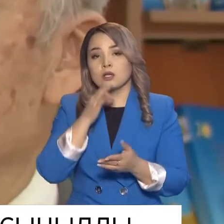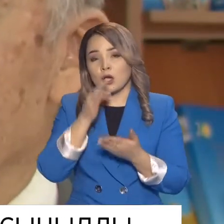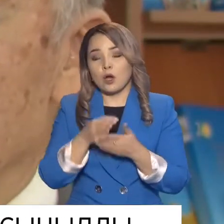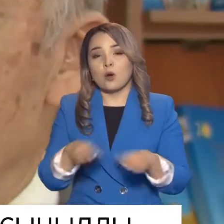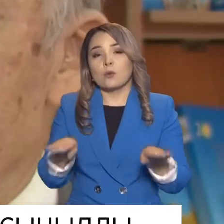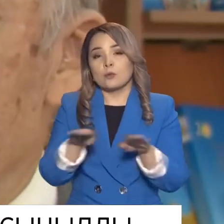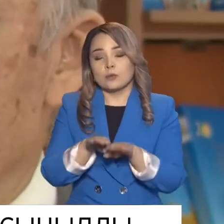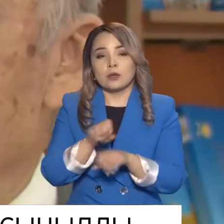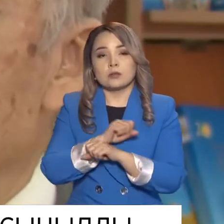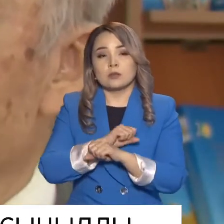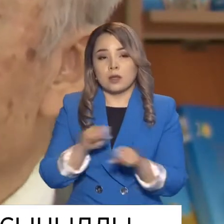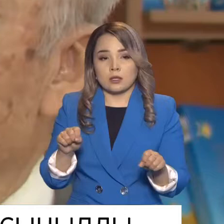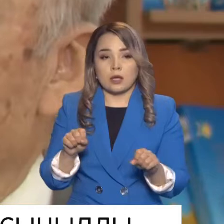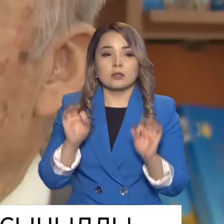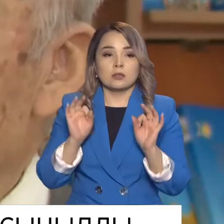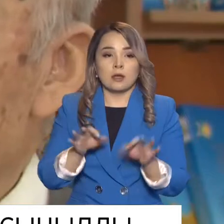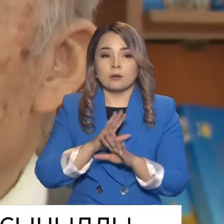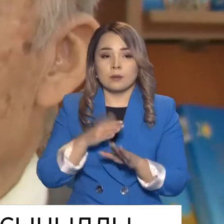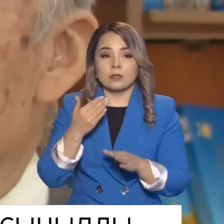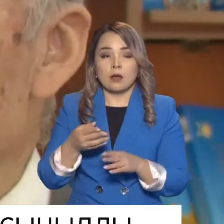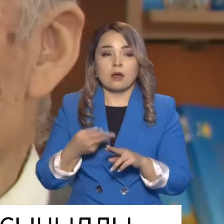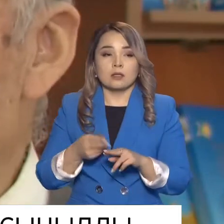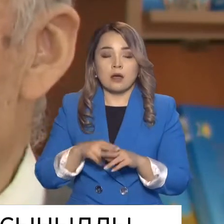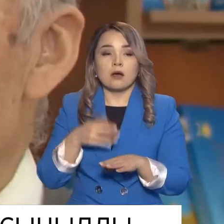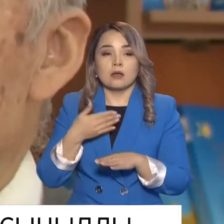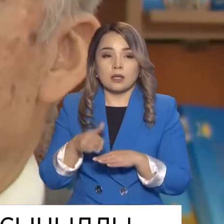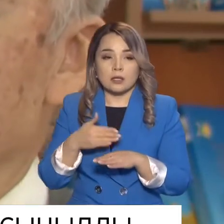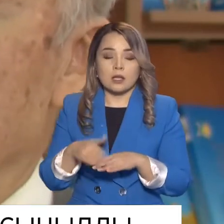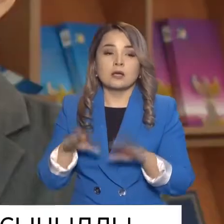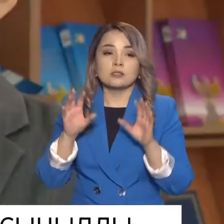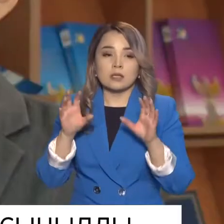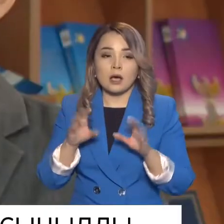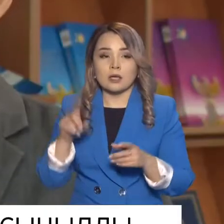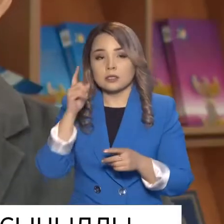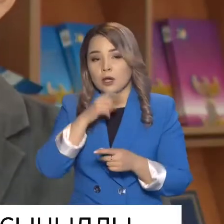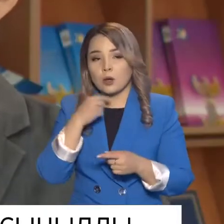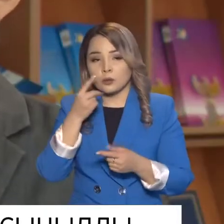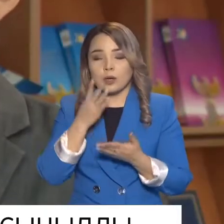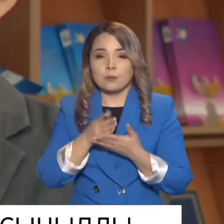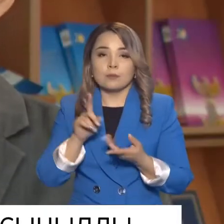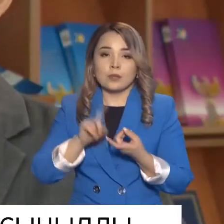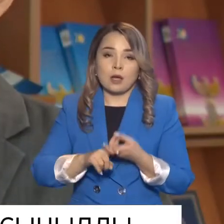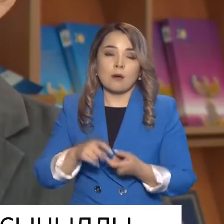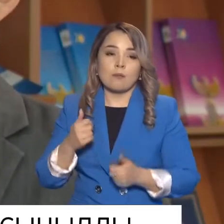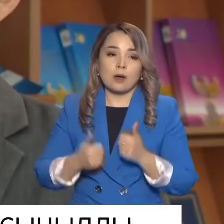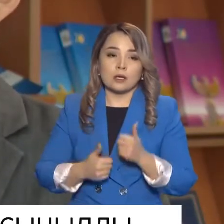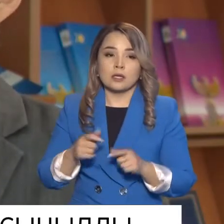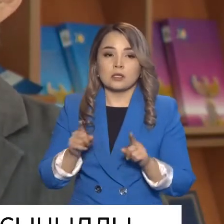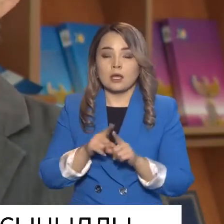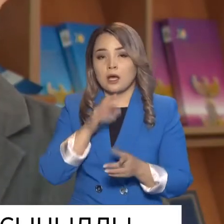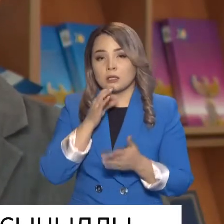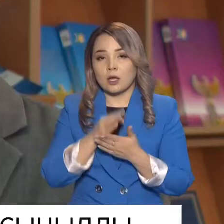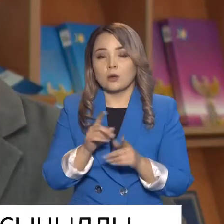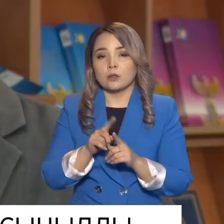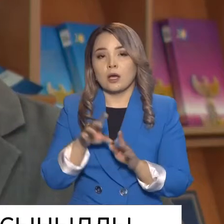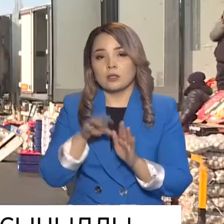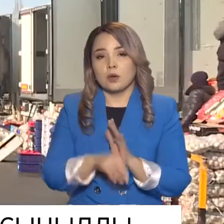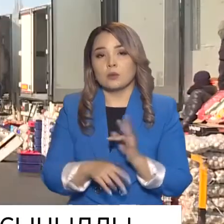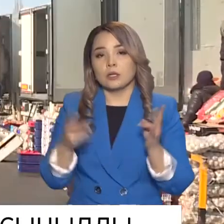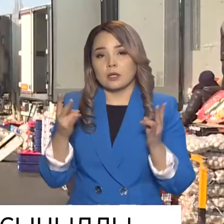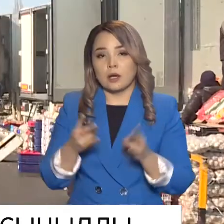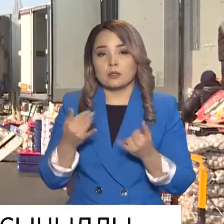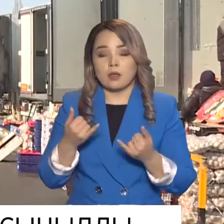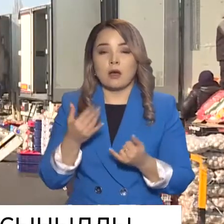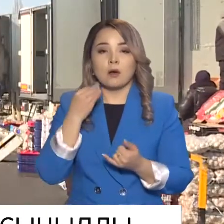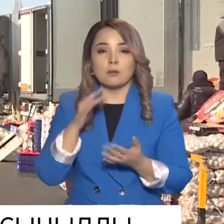қою бұл дұрыс емес. Оны ақырын сол заңды түрде қатардағы бір бәсекелестік ортаға кіргізу керек деп ойлаймын.